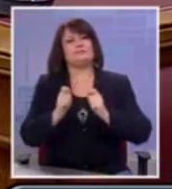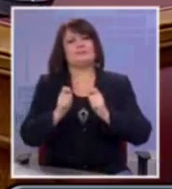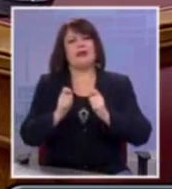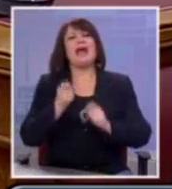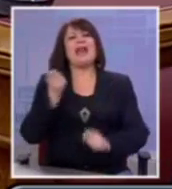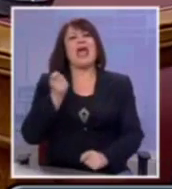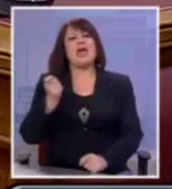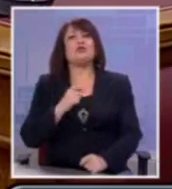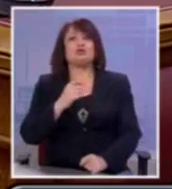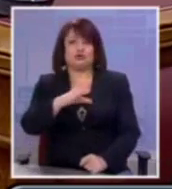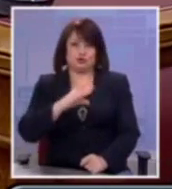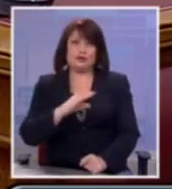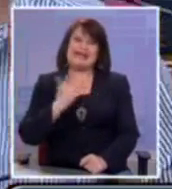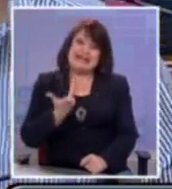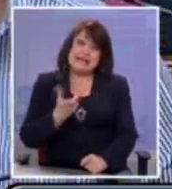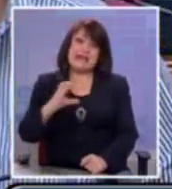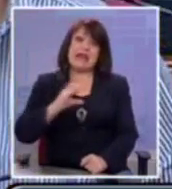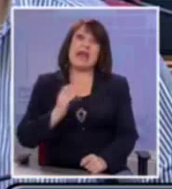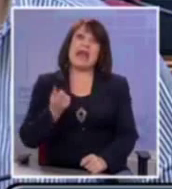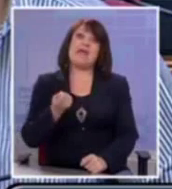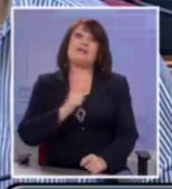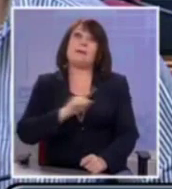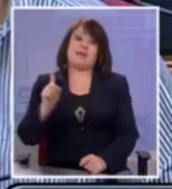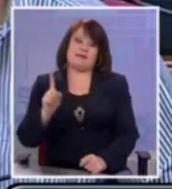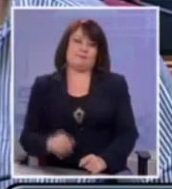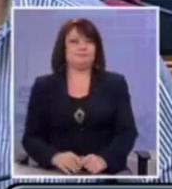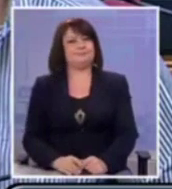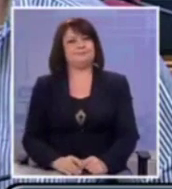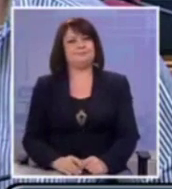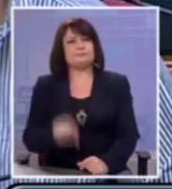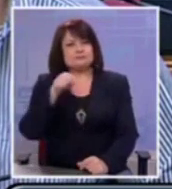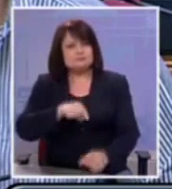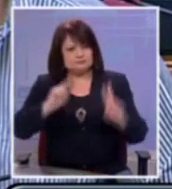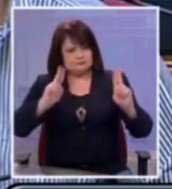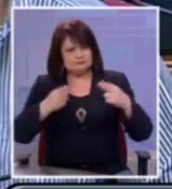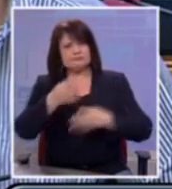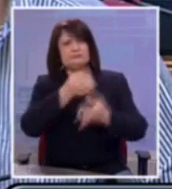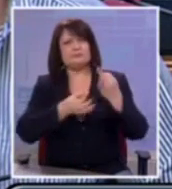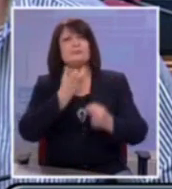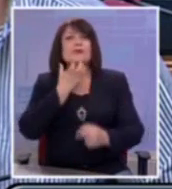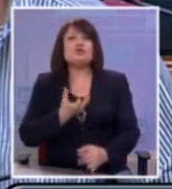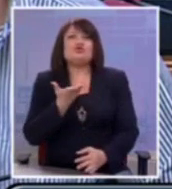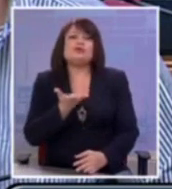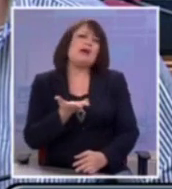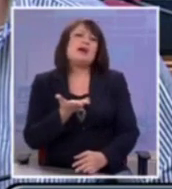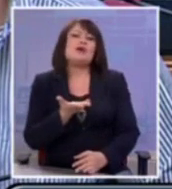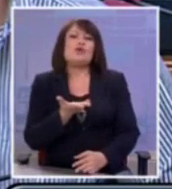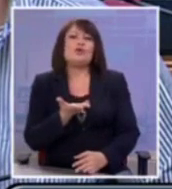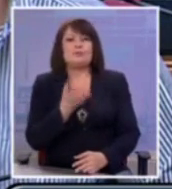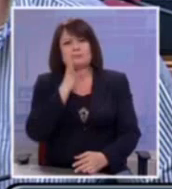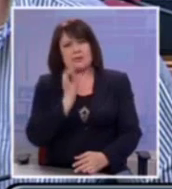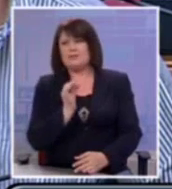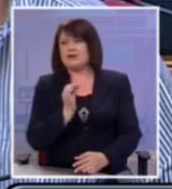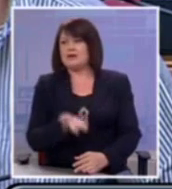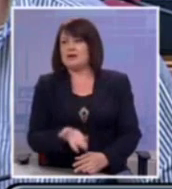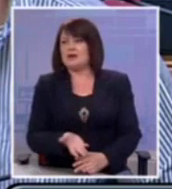Ελλάδα. Αυτό όμως που μας αποκαλύπτεται είναι πάρα πολύ σοβαρό και όντως δεν